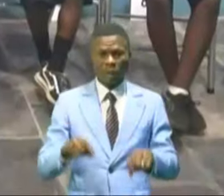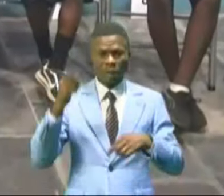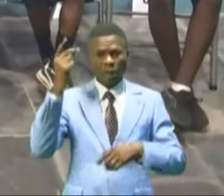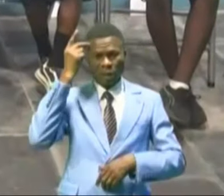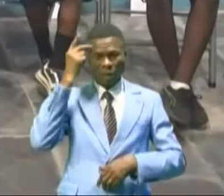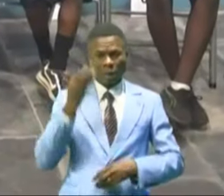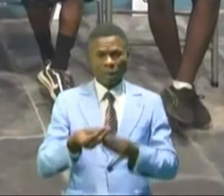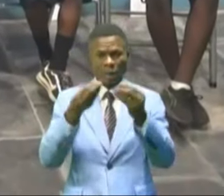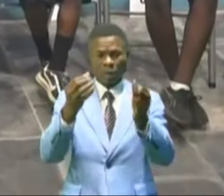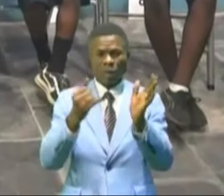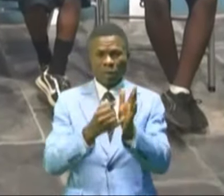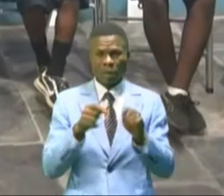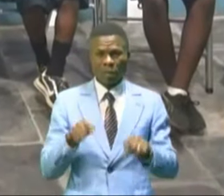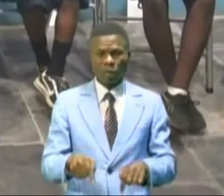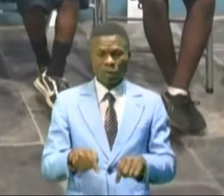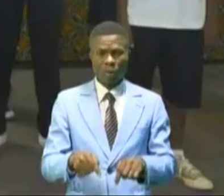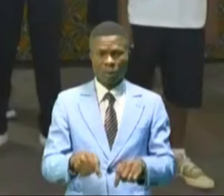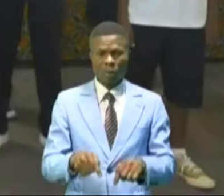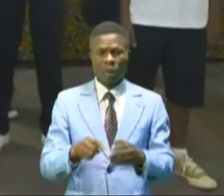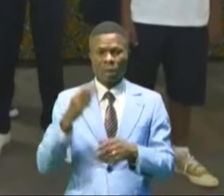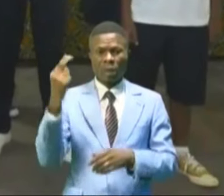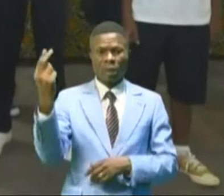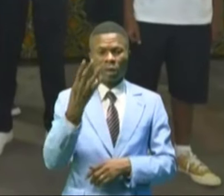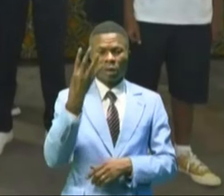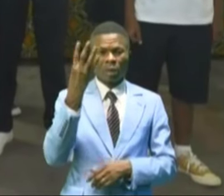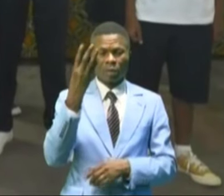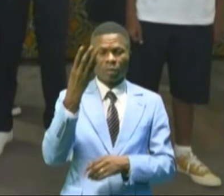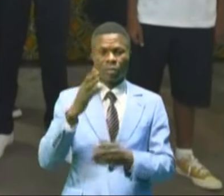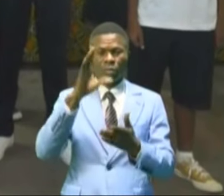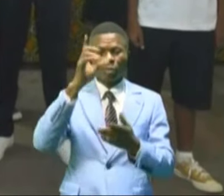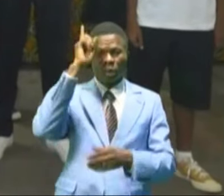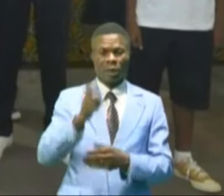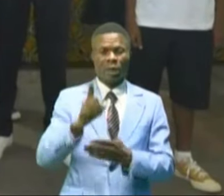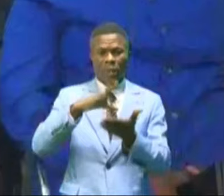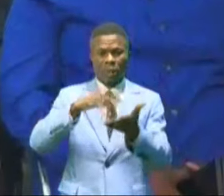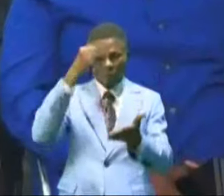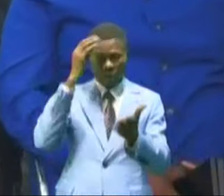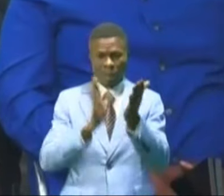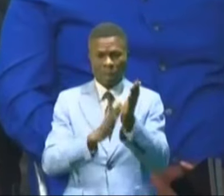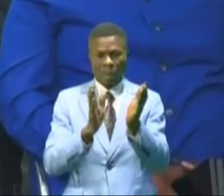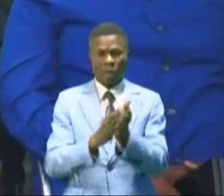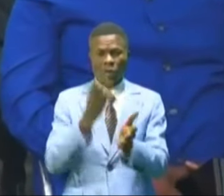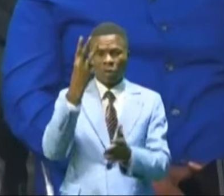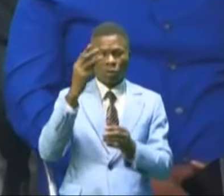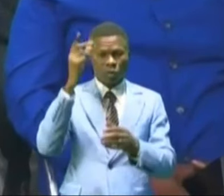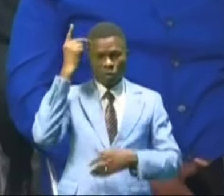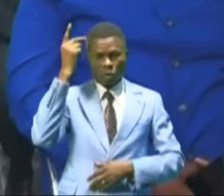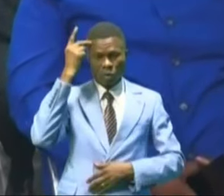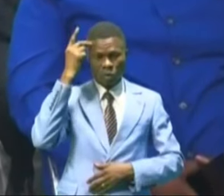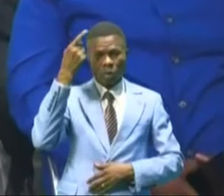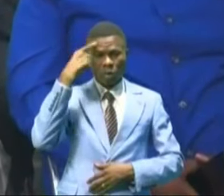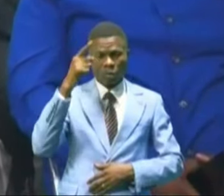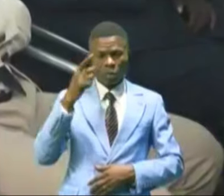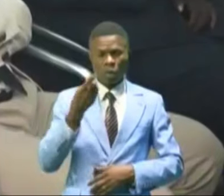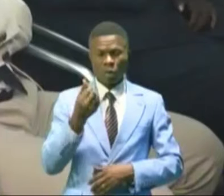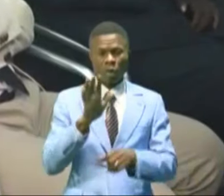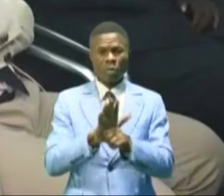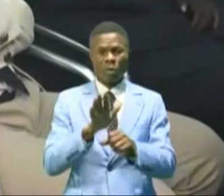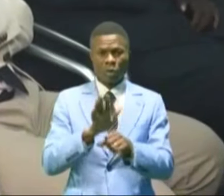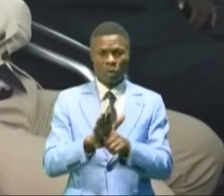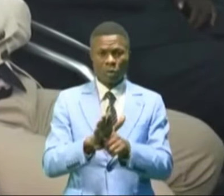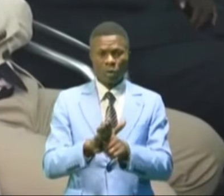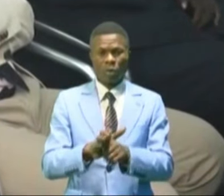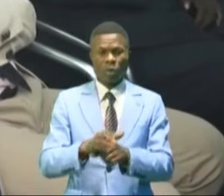ce samedi 25 mai 2024 100 élèves de 3 écoles de la capitale pour une cérémonie importante de